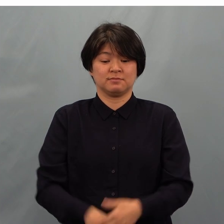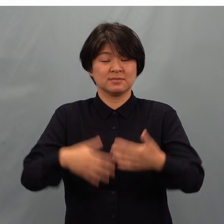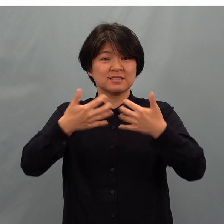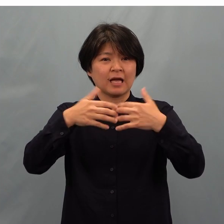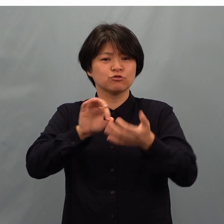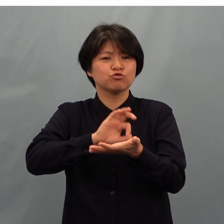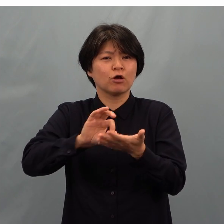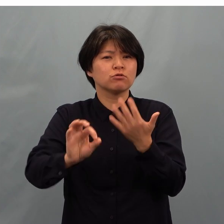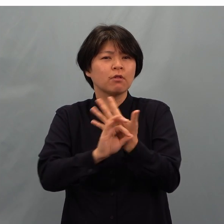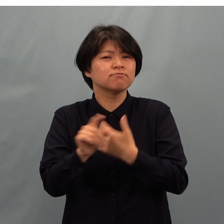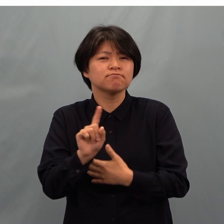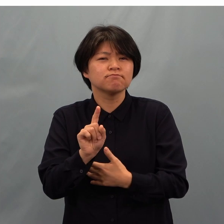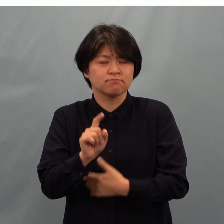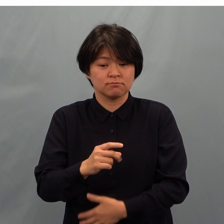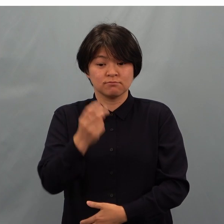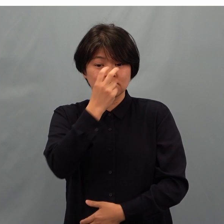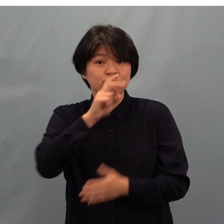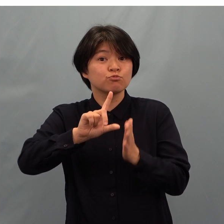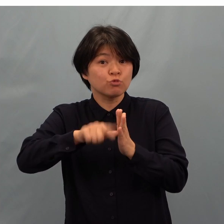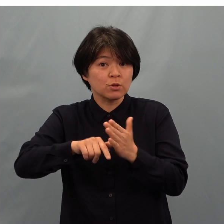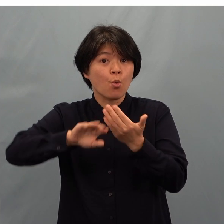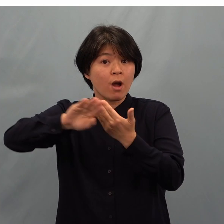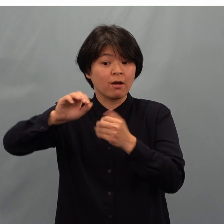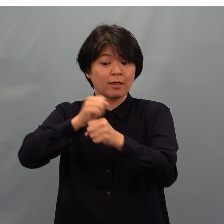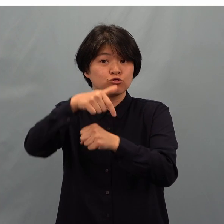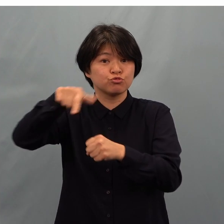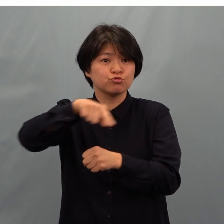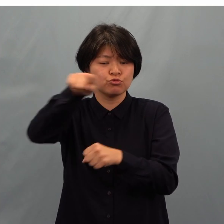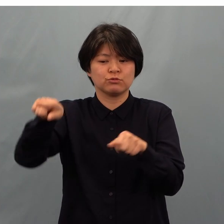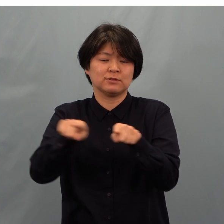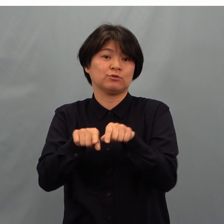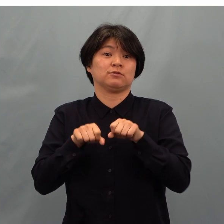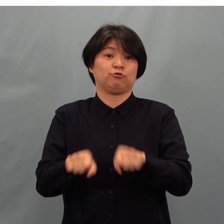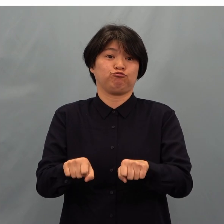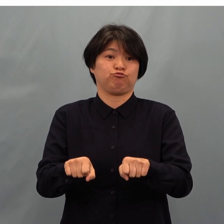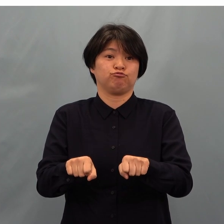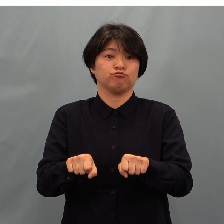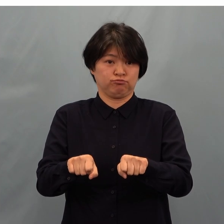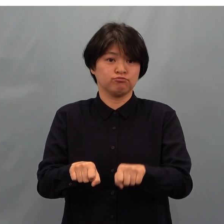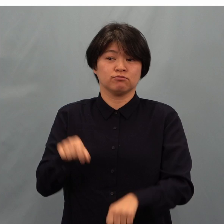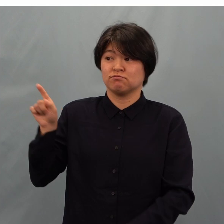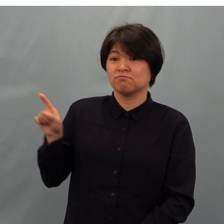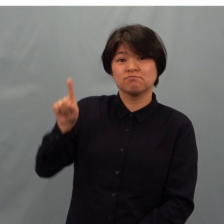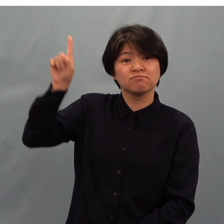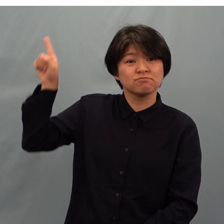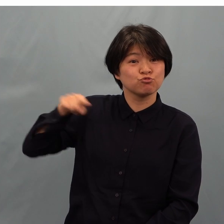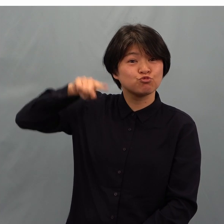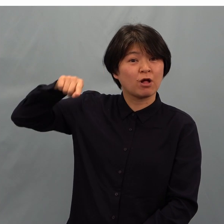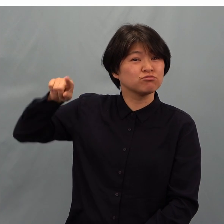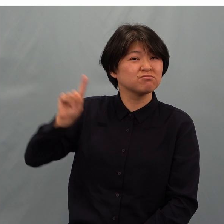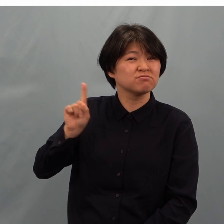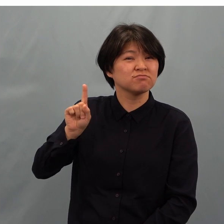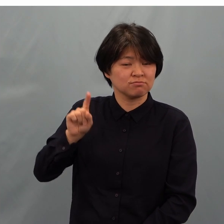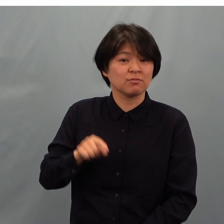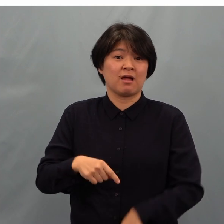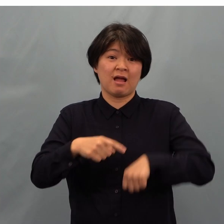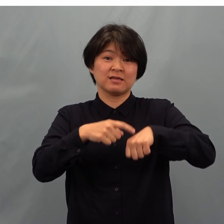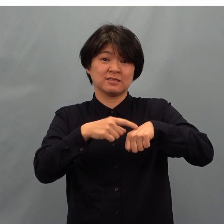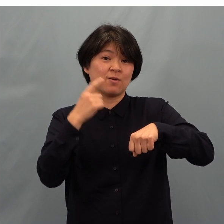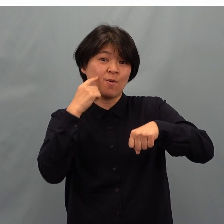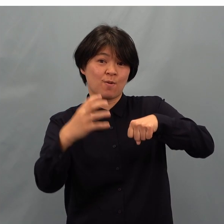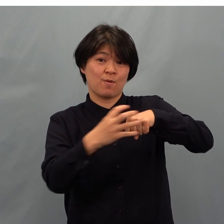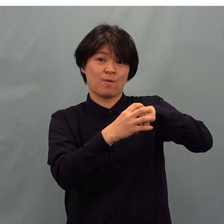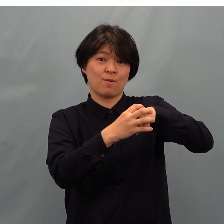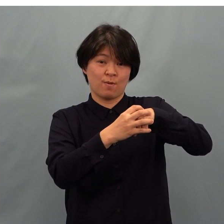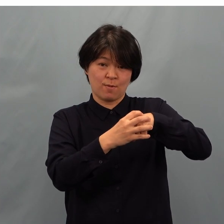たセサの使用例をご紹介します応用測定は研究所内の他の部との共同で行ってい